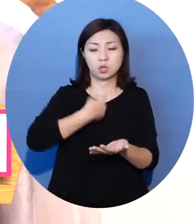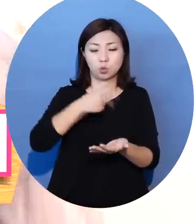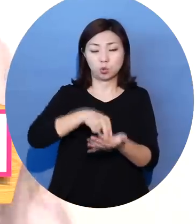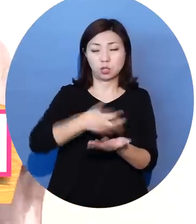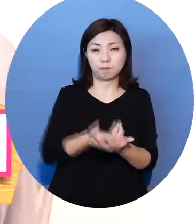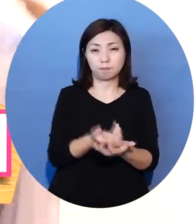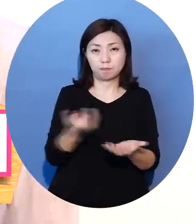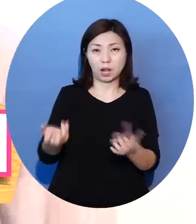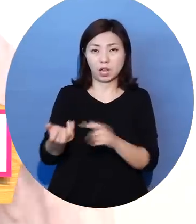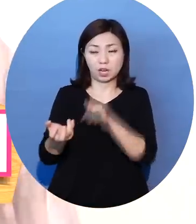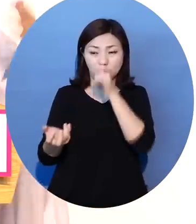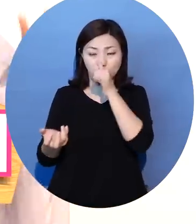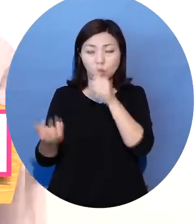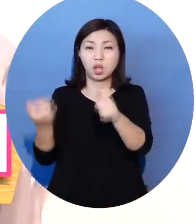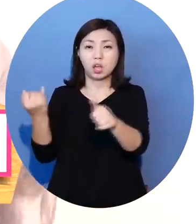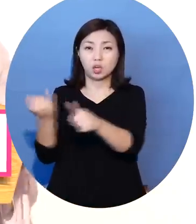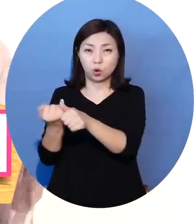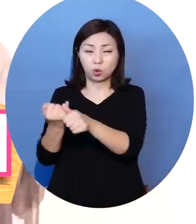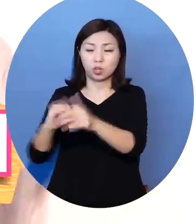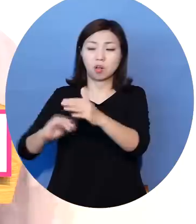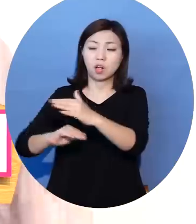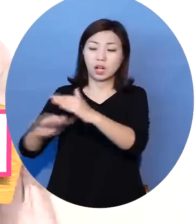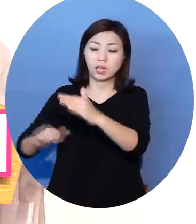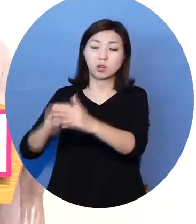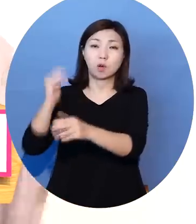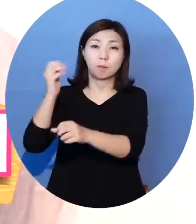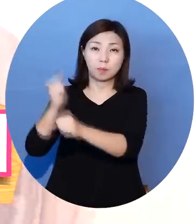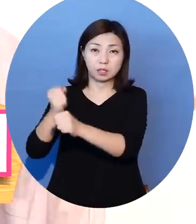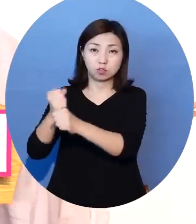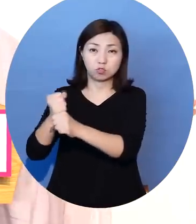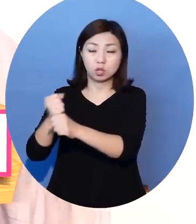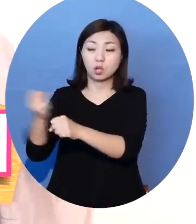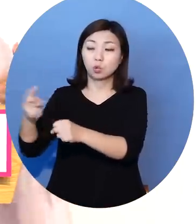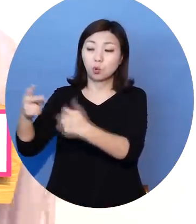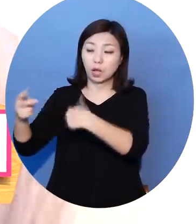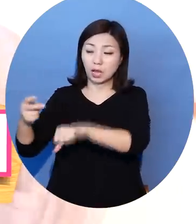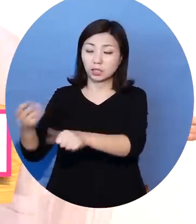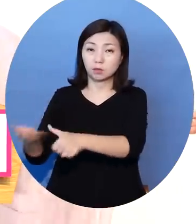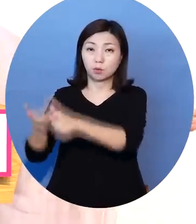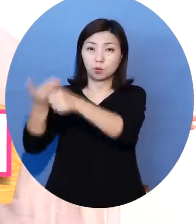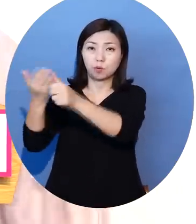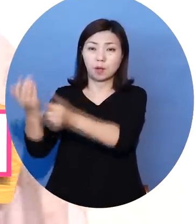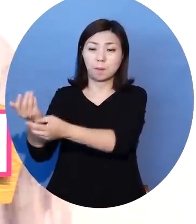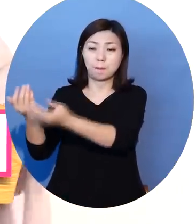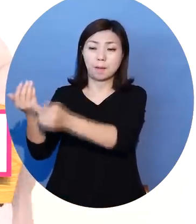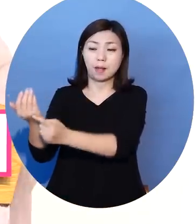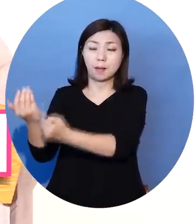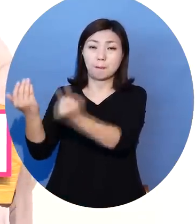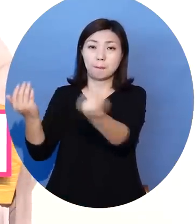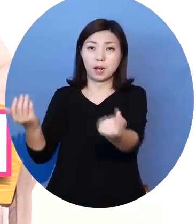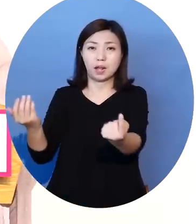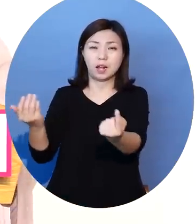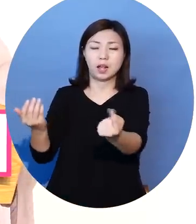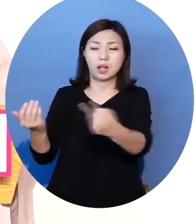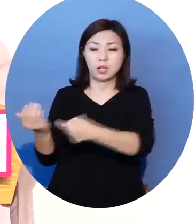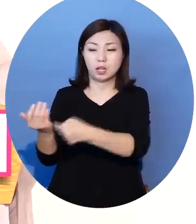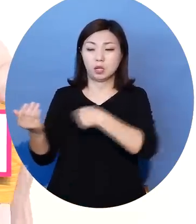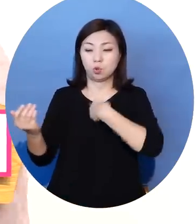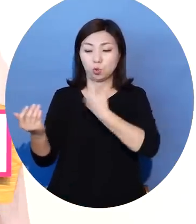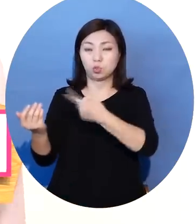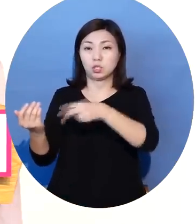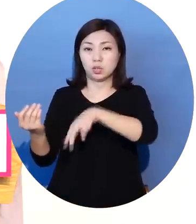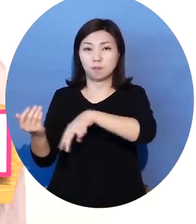또 아이를 낳고 한 가족을 이루다가 또 자라면 뭐한다? 분가를 해서 또 별도의 가족을 이루고 이렇게 사는